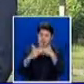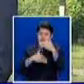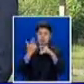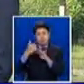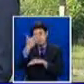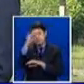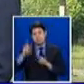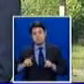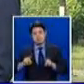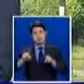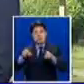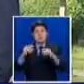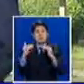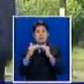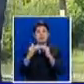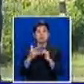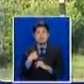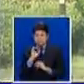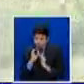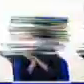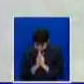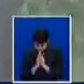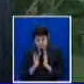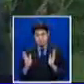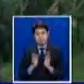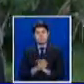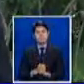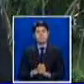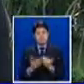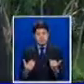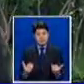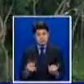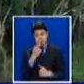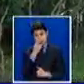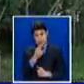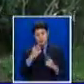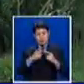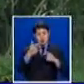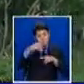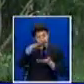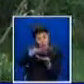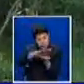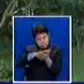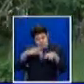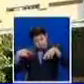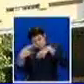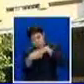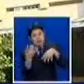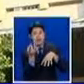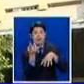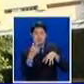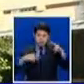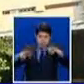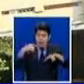น้าๆประเทศครับครับขอบคุณอาจารย์ครับทีนี้นะครับเรามาชมสภาพภายในโรงเรียนกันนะครับแต่ถ้าเผื่อ